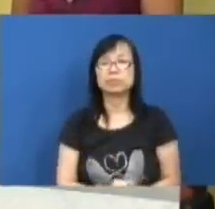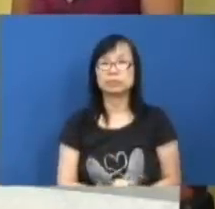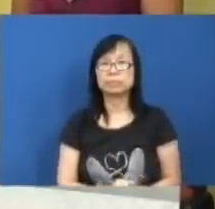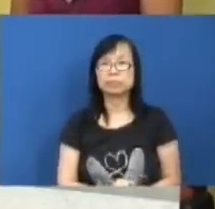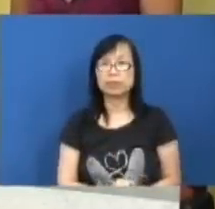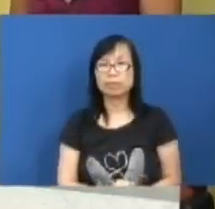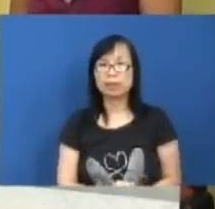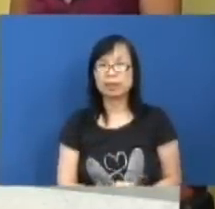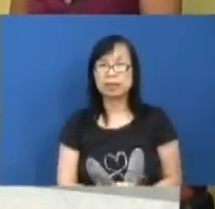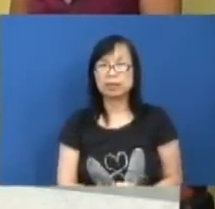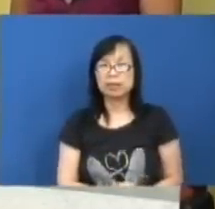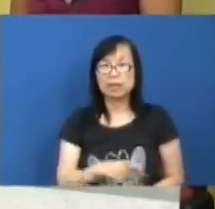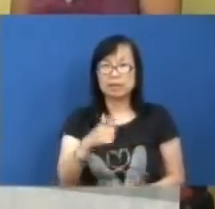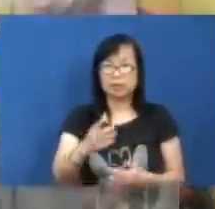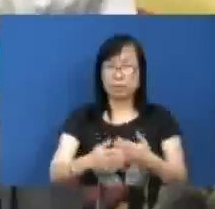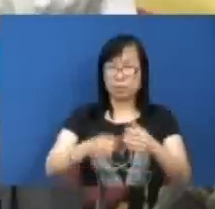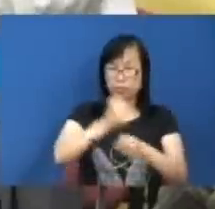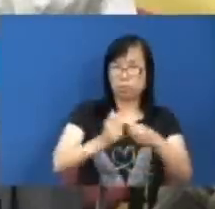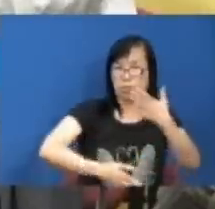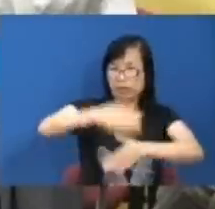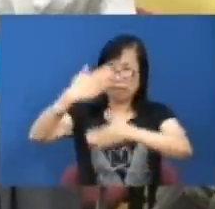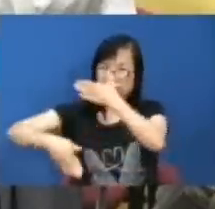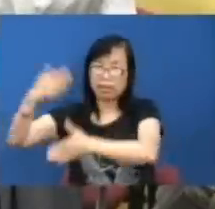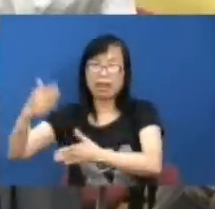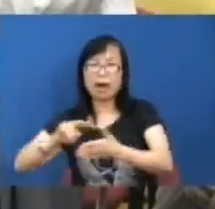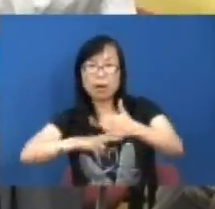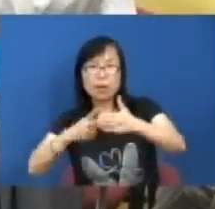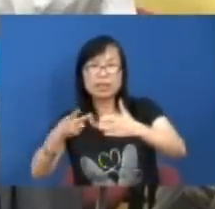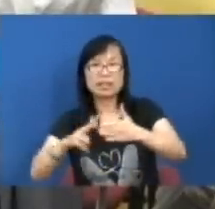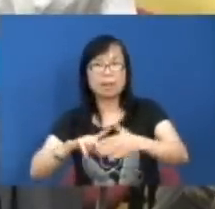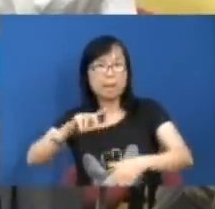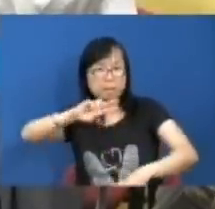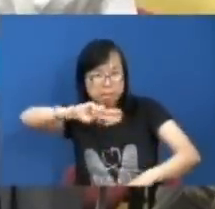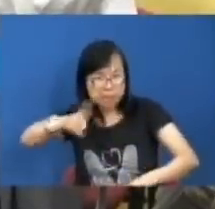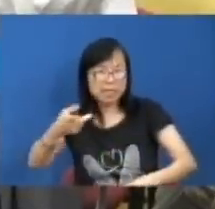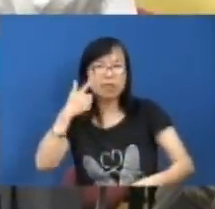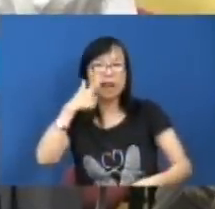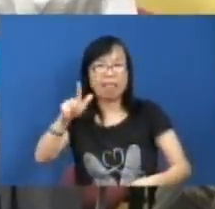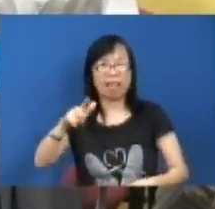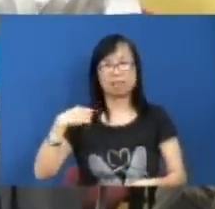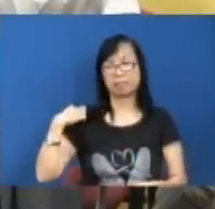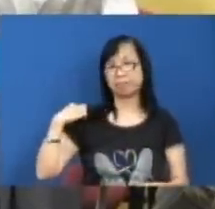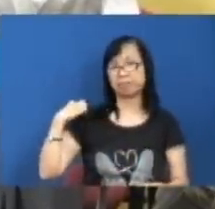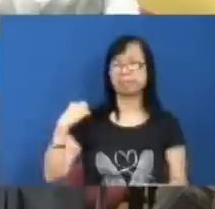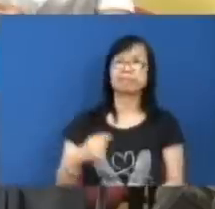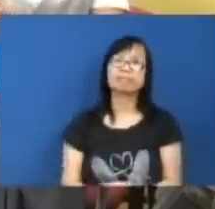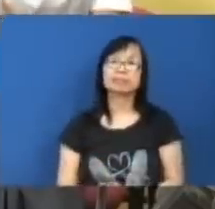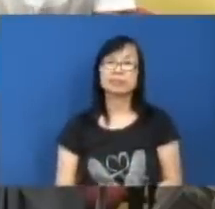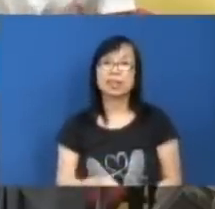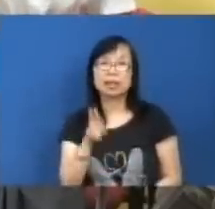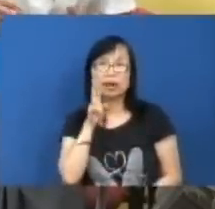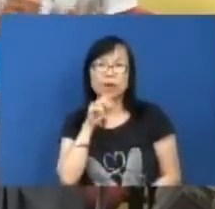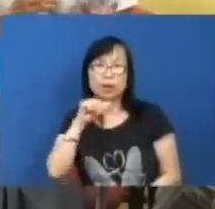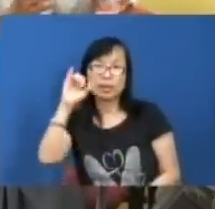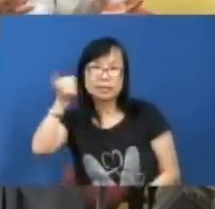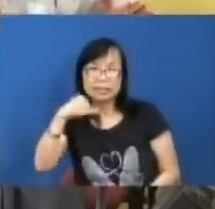因為理論上，我哋整完成個大廈維修之後咧，我哋應該換然一身噶嘛，有件靚衫著咗噶嘛。 係啦，咁所以蒲職啊，我